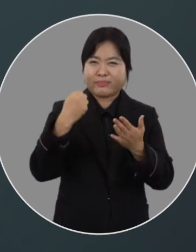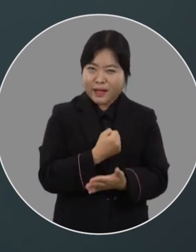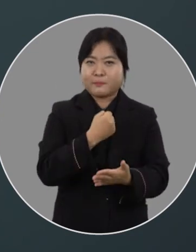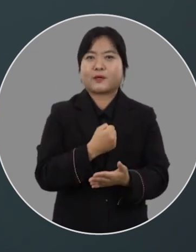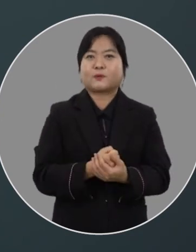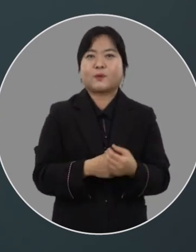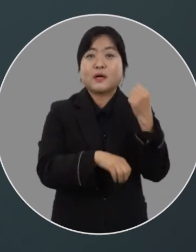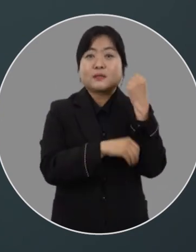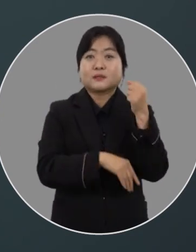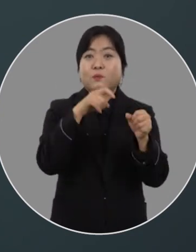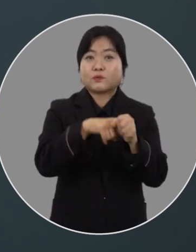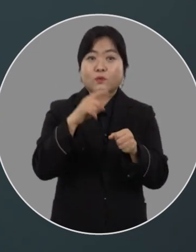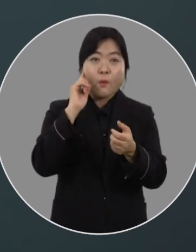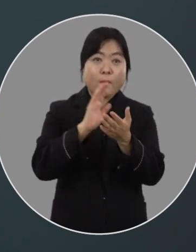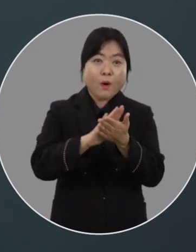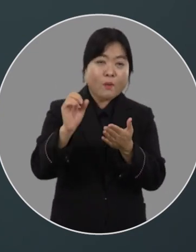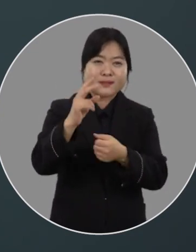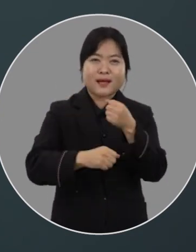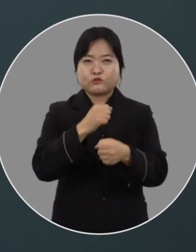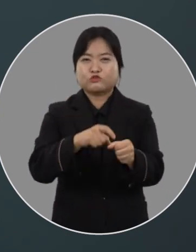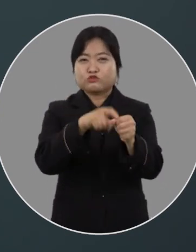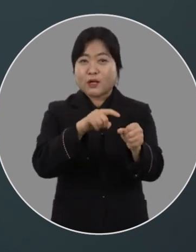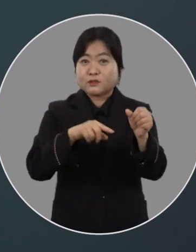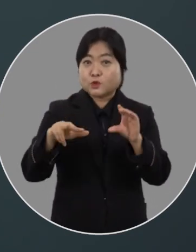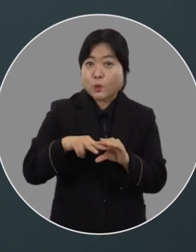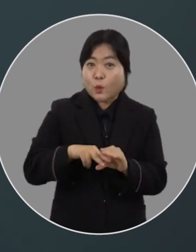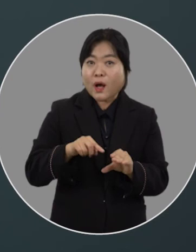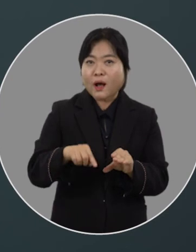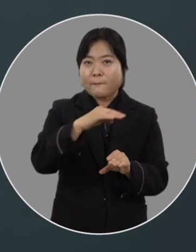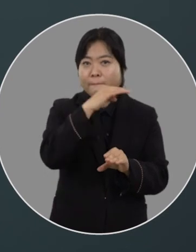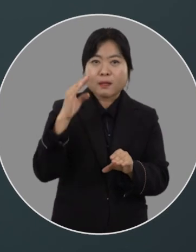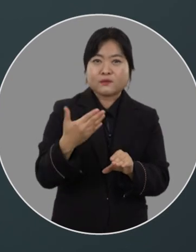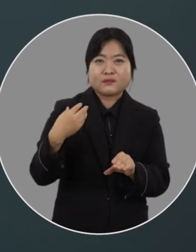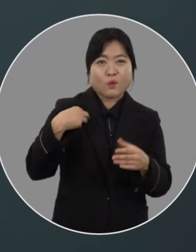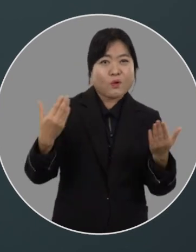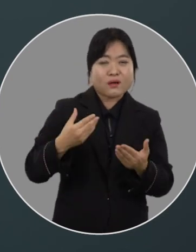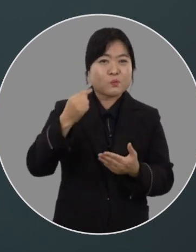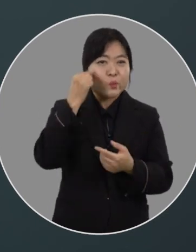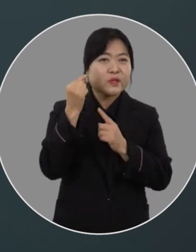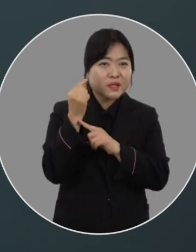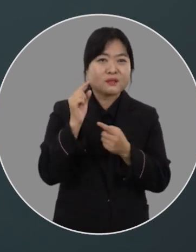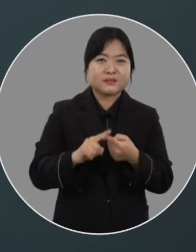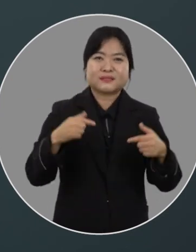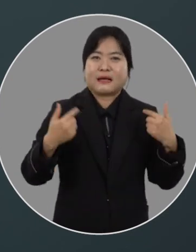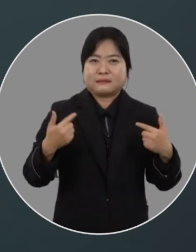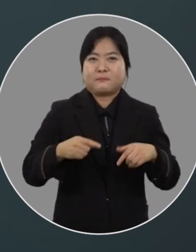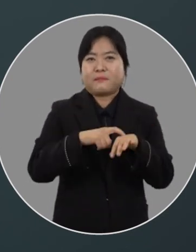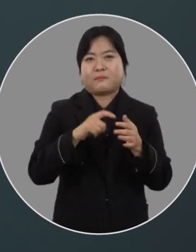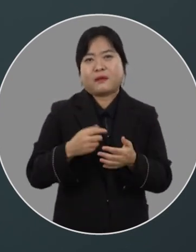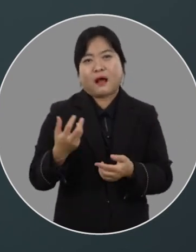너무나 안타깝게도 근본적으로 평화와 자유를 추구하는 종교가 제대로 된 역할을 하지 못했다는 것이